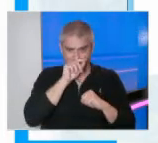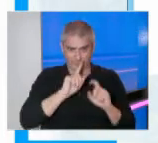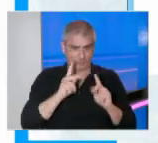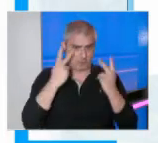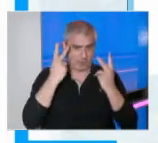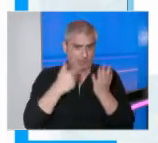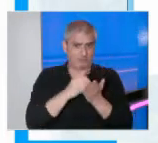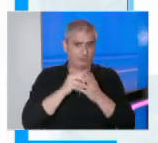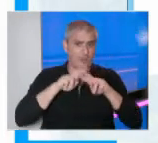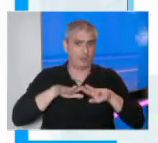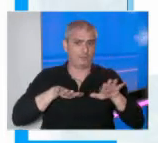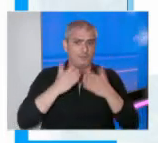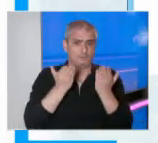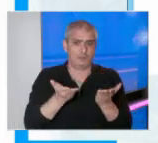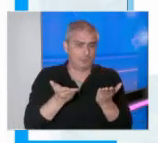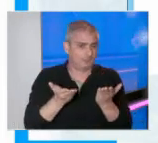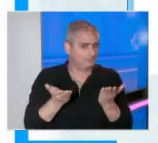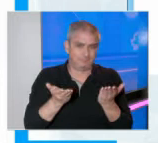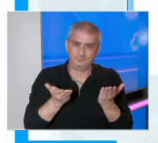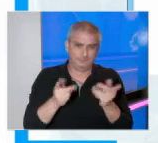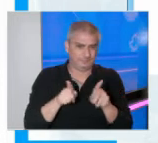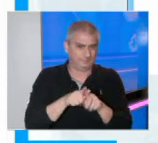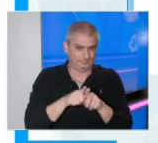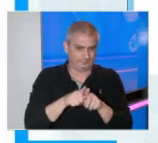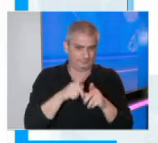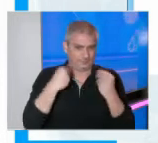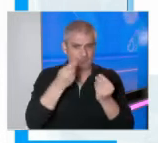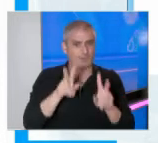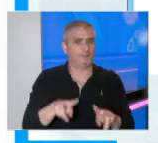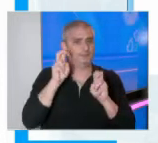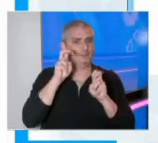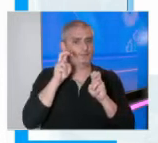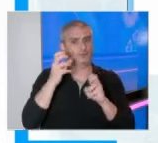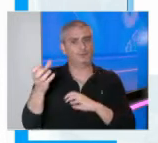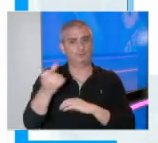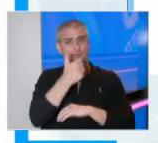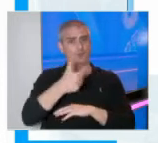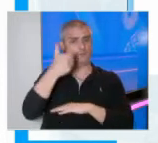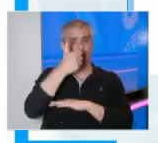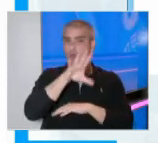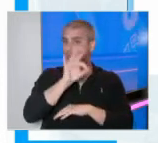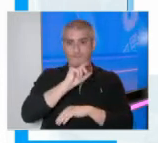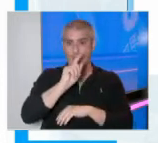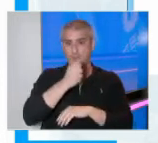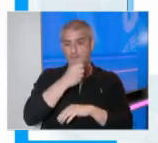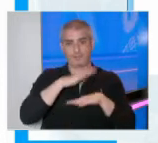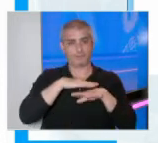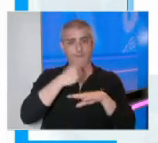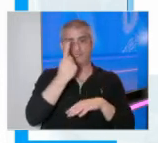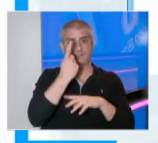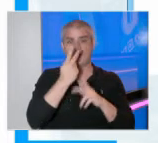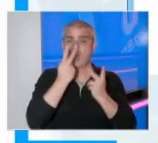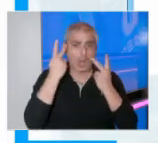ערך להמשך הישרדותה של הממשלה הזאת, כאילו כשנתנו לכם הזדמנות למינוי בכיר, לא בחרתם דווקא במשרה